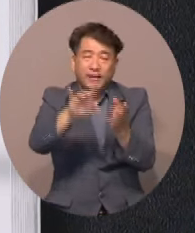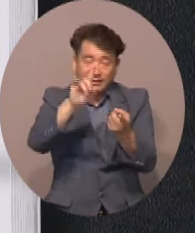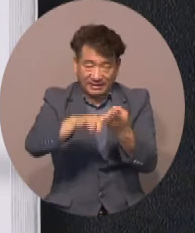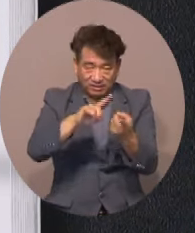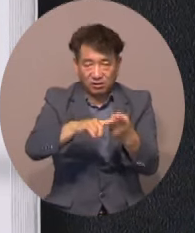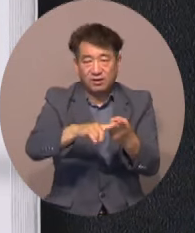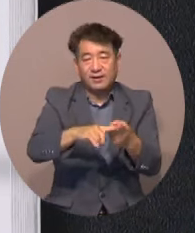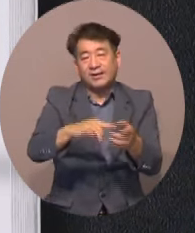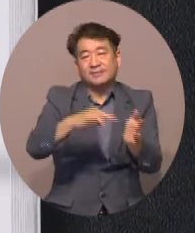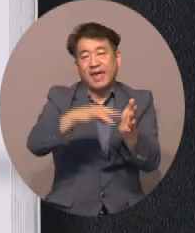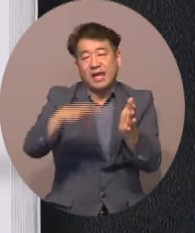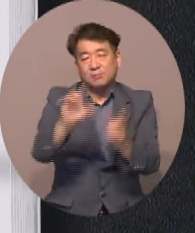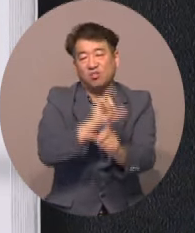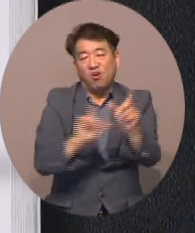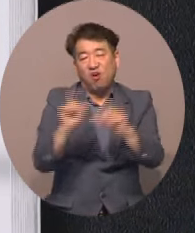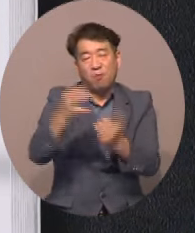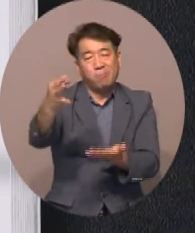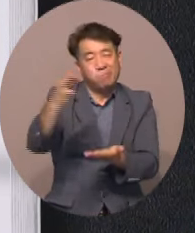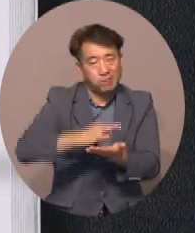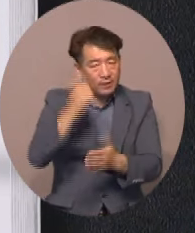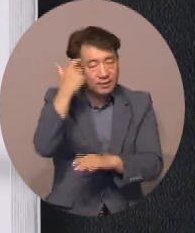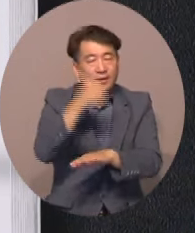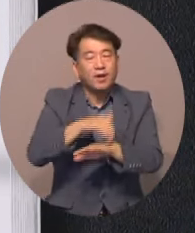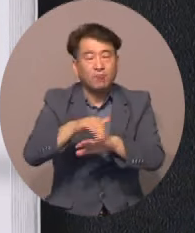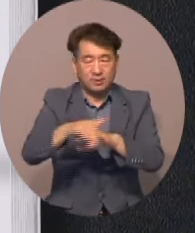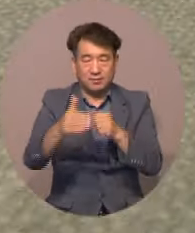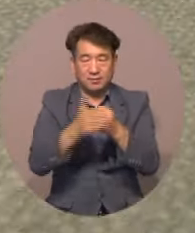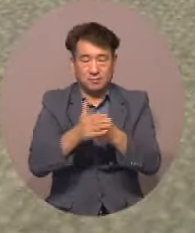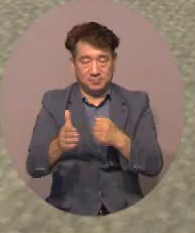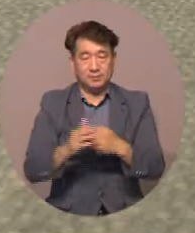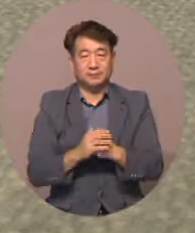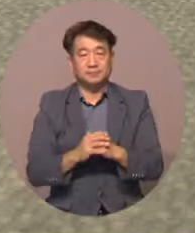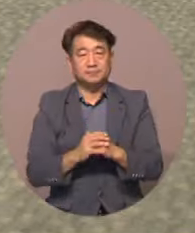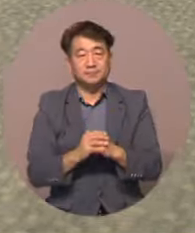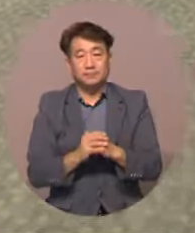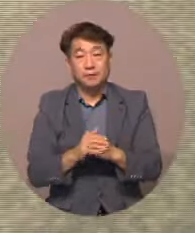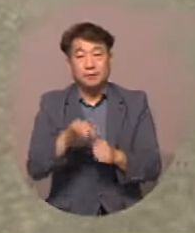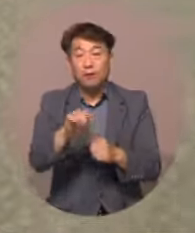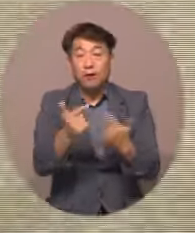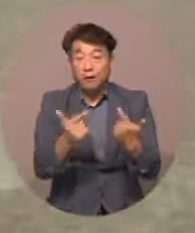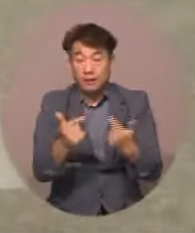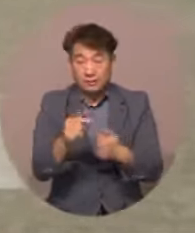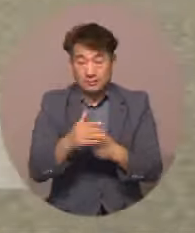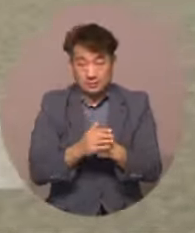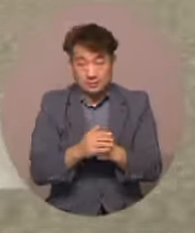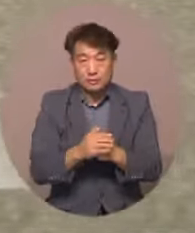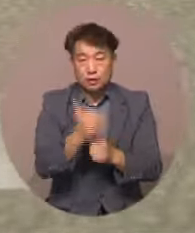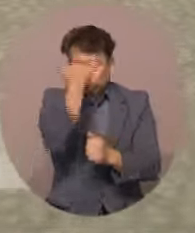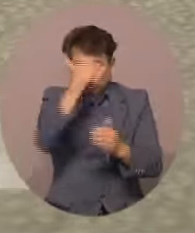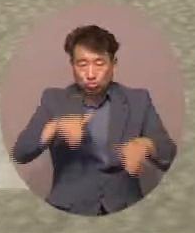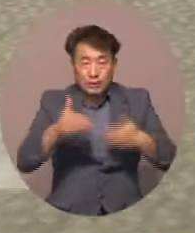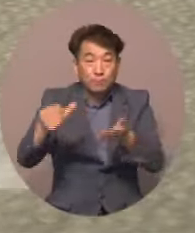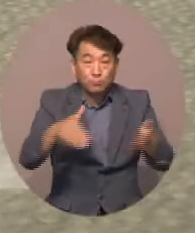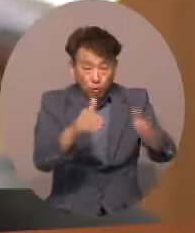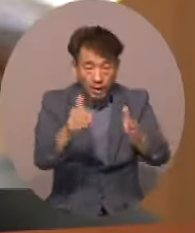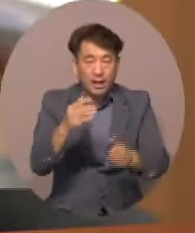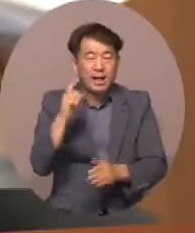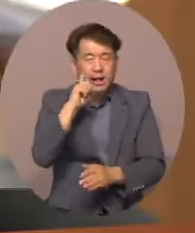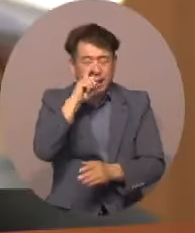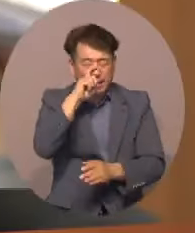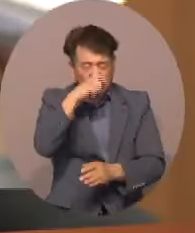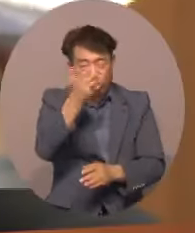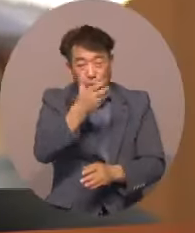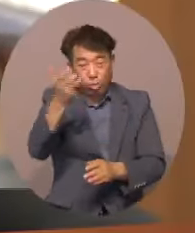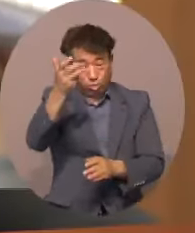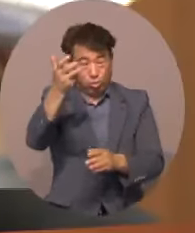추가 관세를 부과하는 제도를 시행할 계획이기 때문입니다. 이런 가운데 충남도가 탄소 중립을 담보할 수 있는